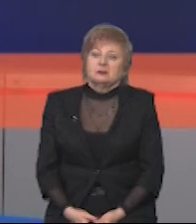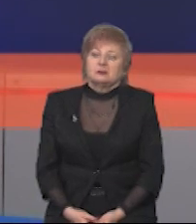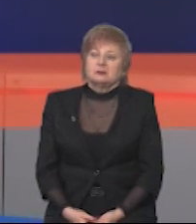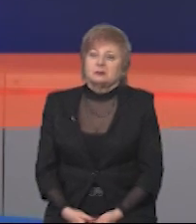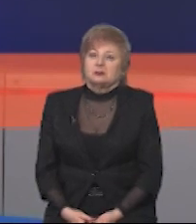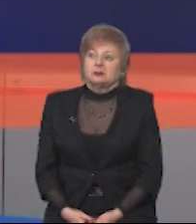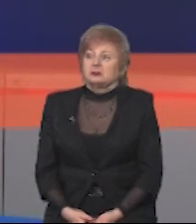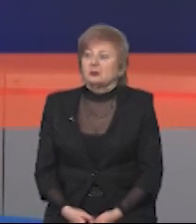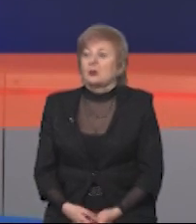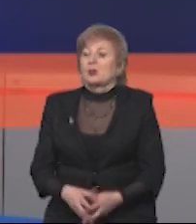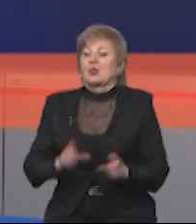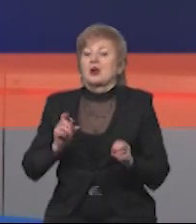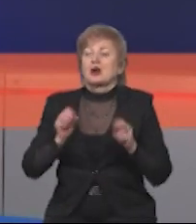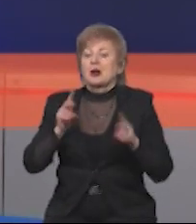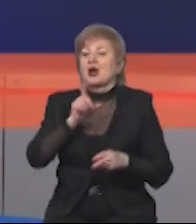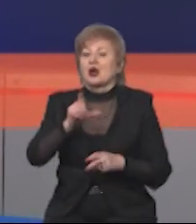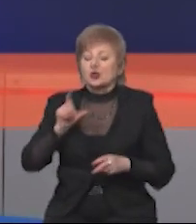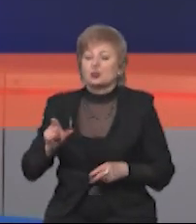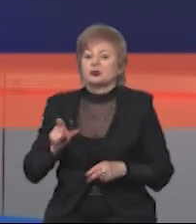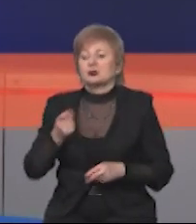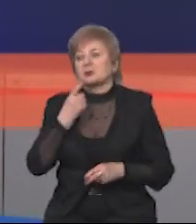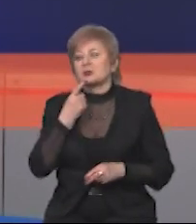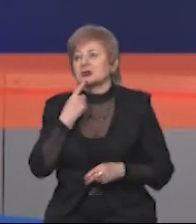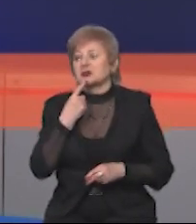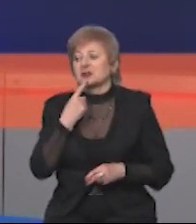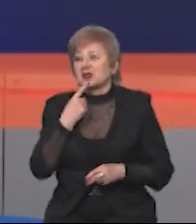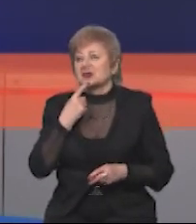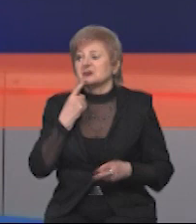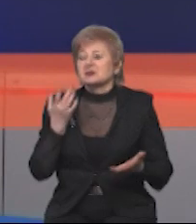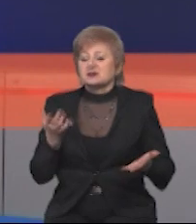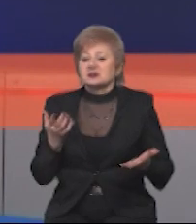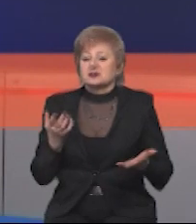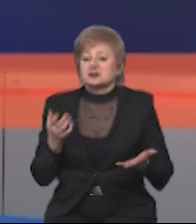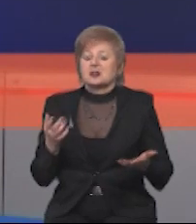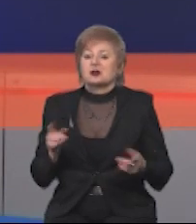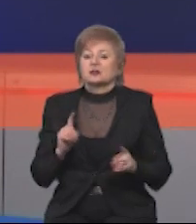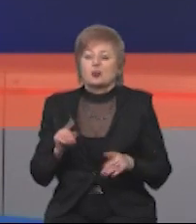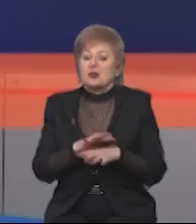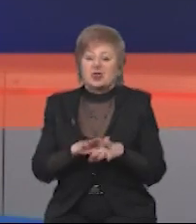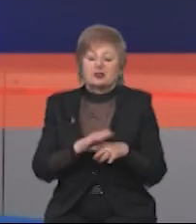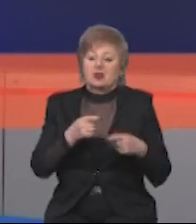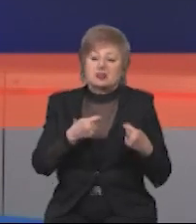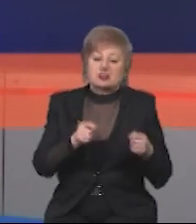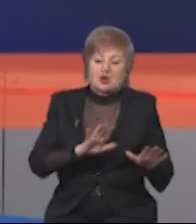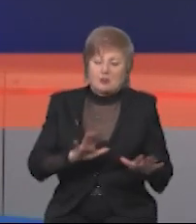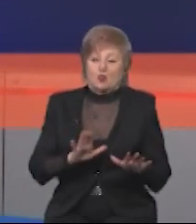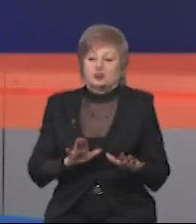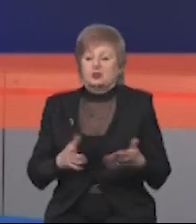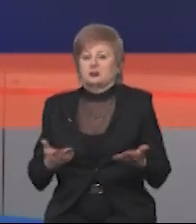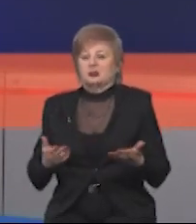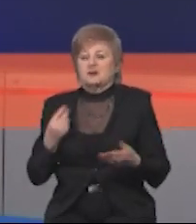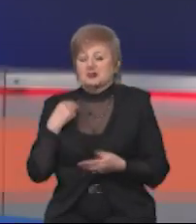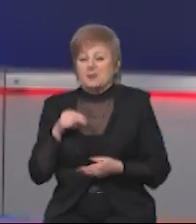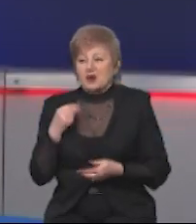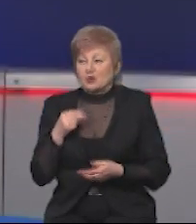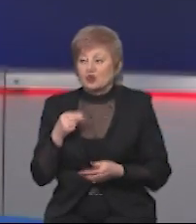Ну і от, власне, як люди намагалися вийти з цієї ситуації, що склалося, коли ринки не працюють через карантинні заходи у